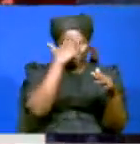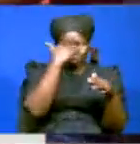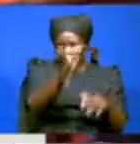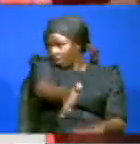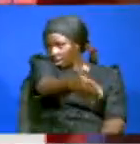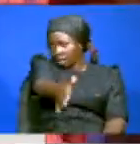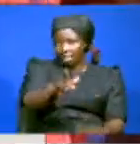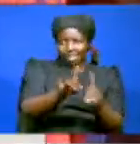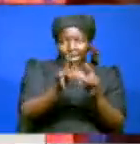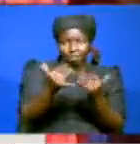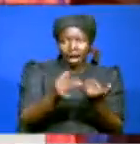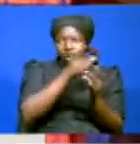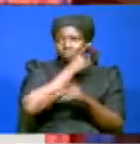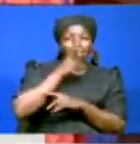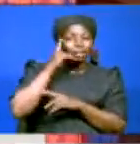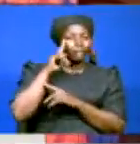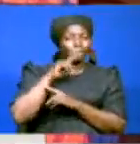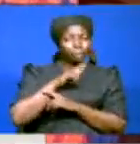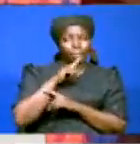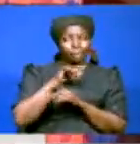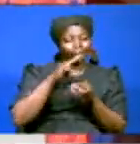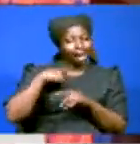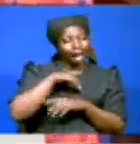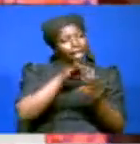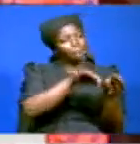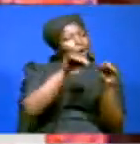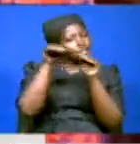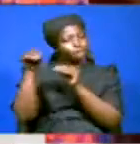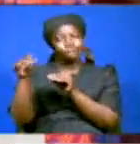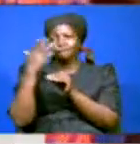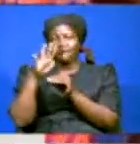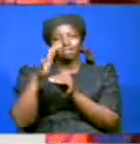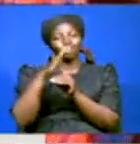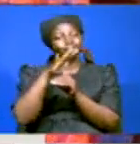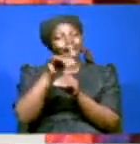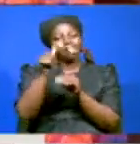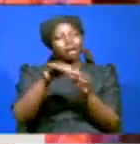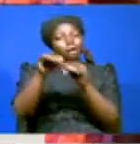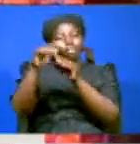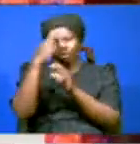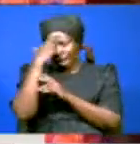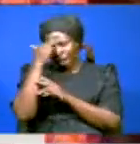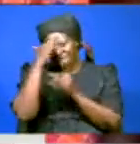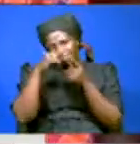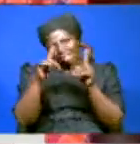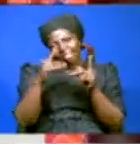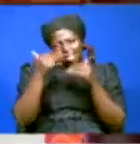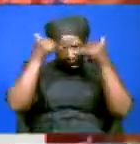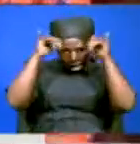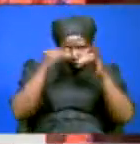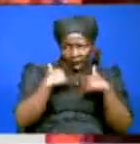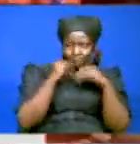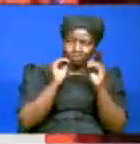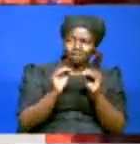kiangazi yameangamisha mpaka sisi kahama wakaenda Tanzania, taenda nyingine Narok, na hakuna nyingine, hakuna ng'ombe. Najua rasa zingine na jaribu